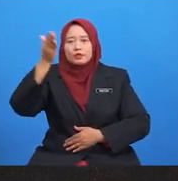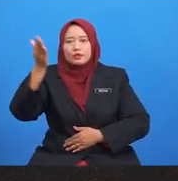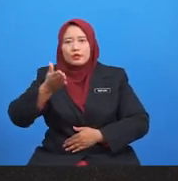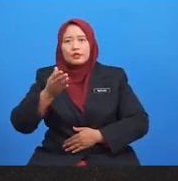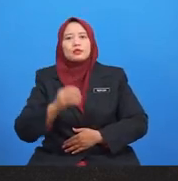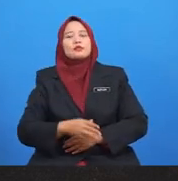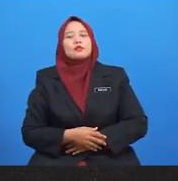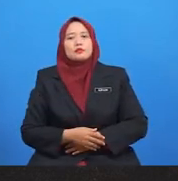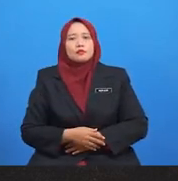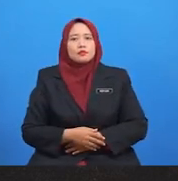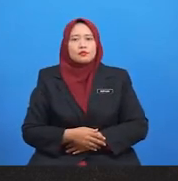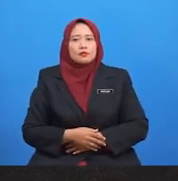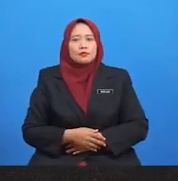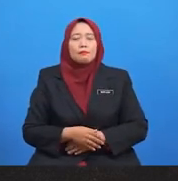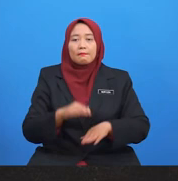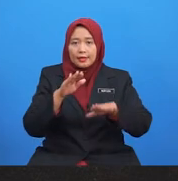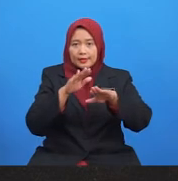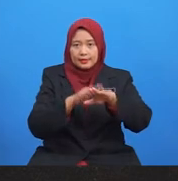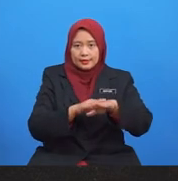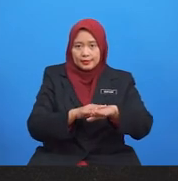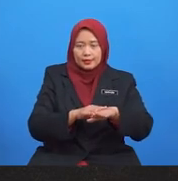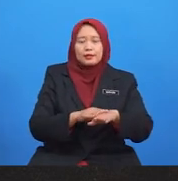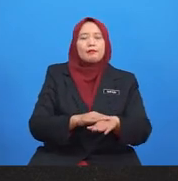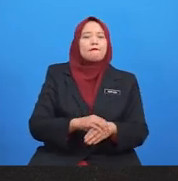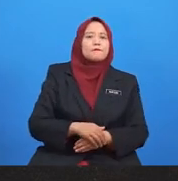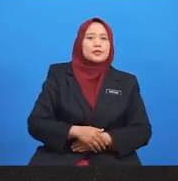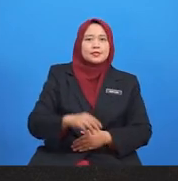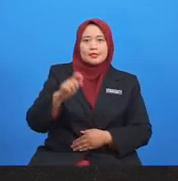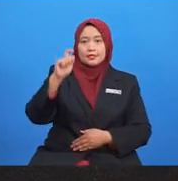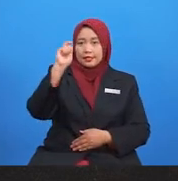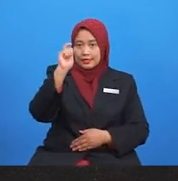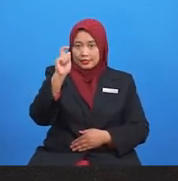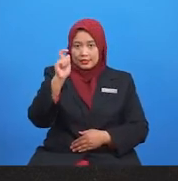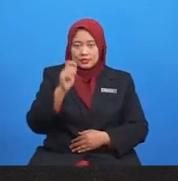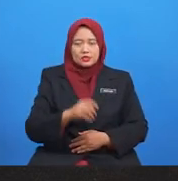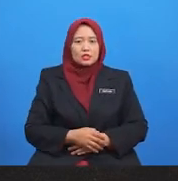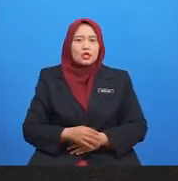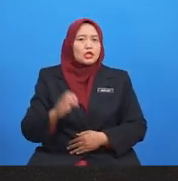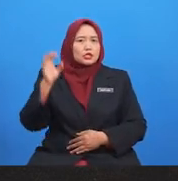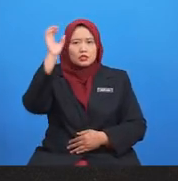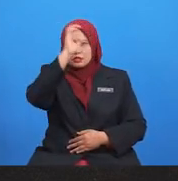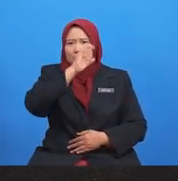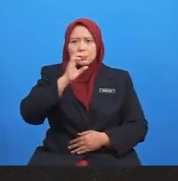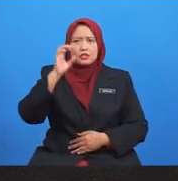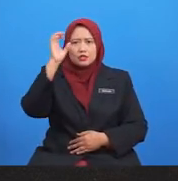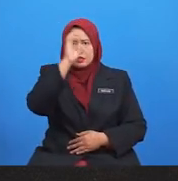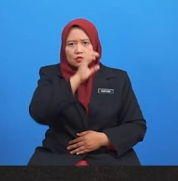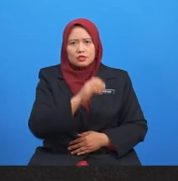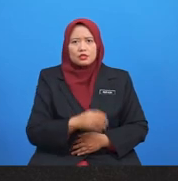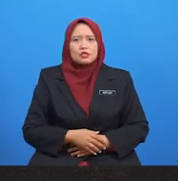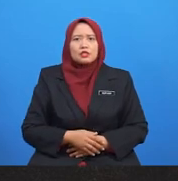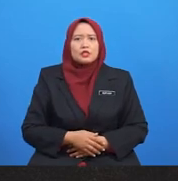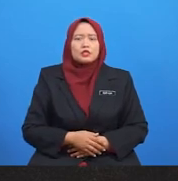Cari isi padu bagi X kuasa 2 tambah 2 bagi had 0 hingga 3.